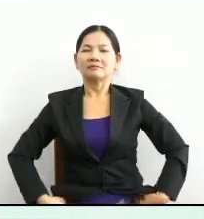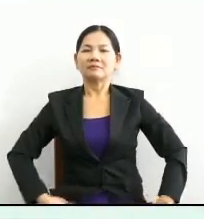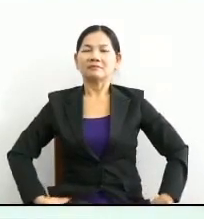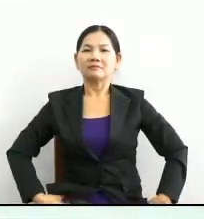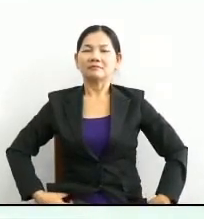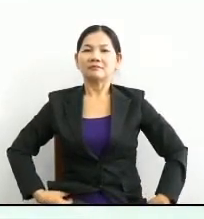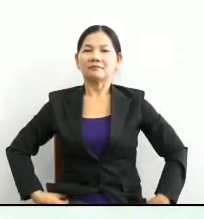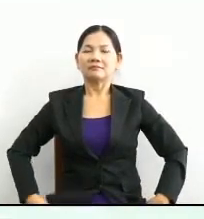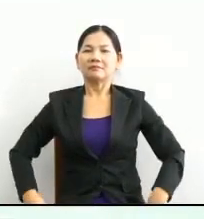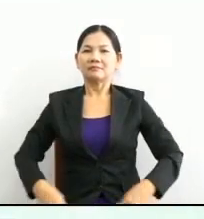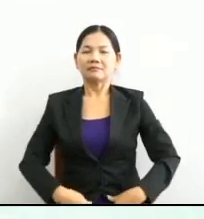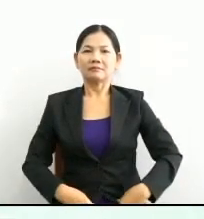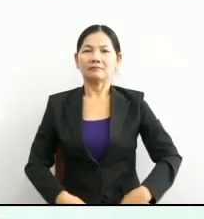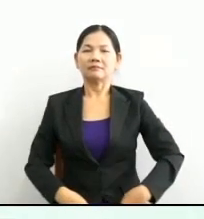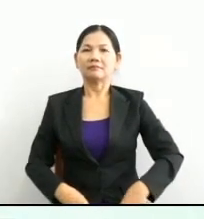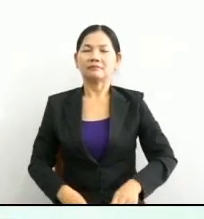bạn đi sắm năng pi á